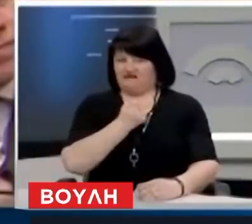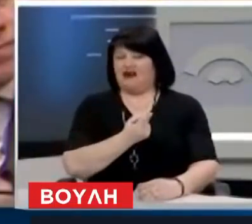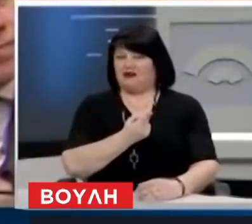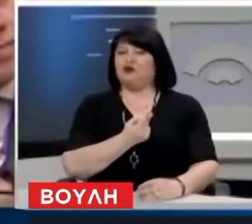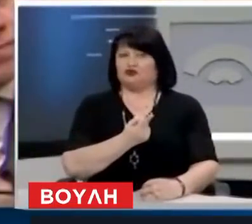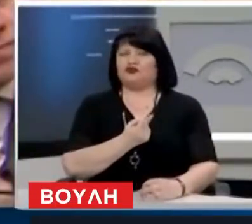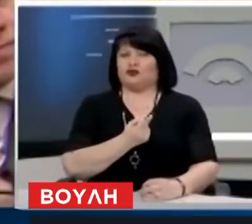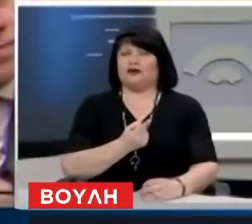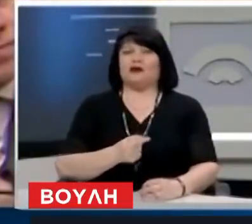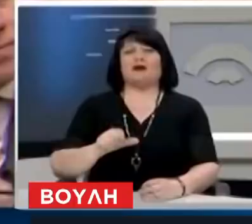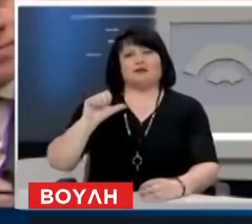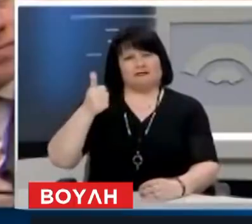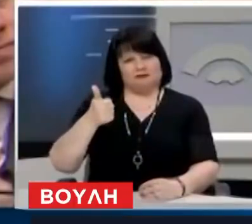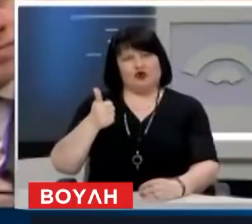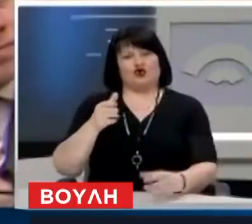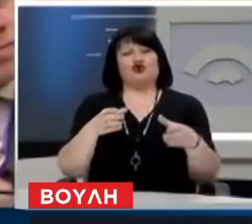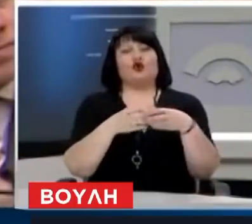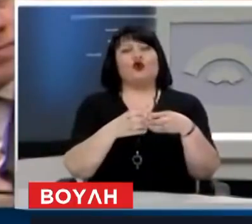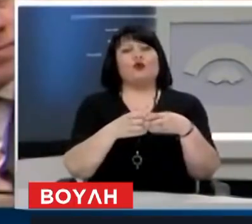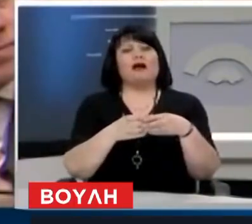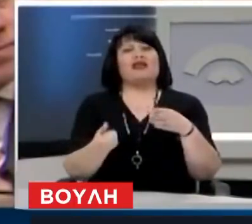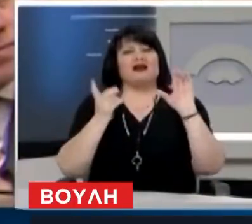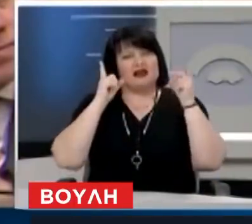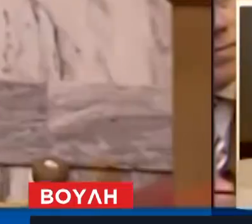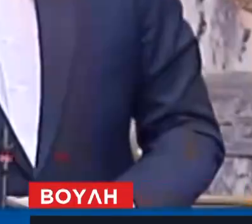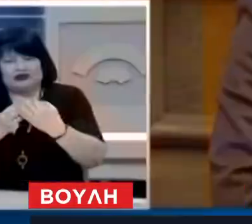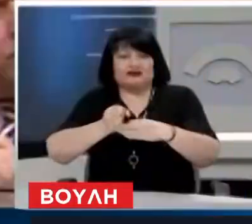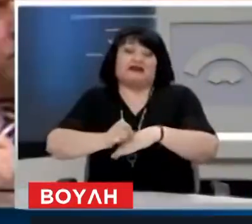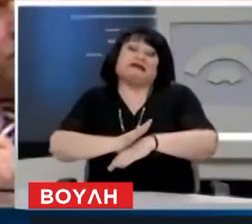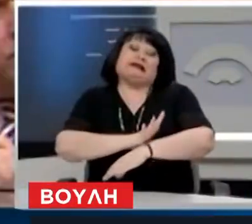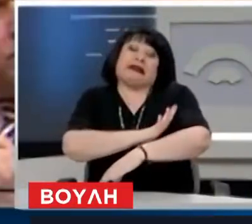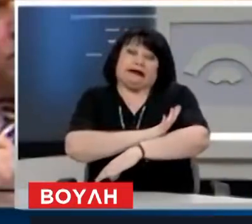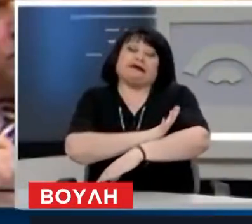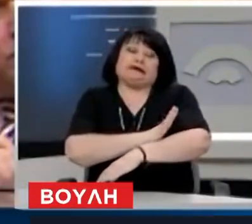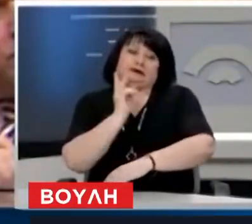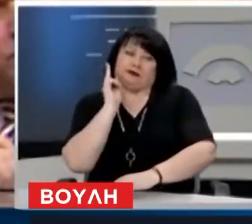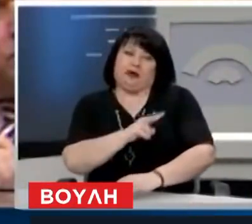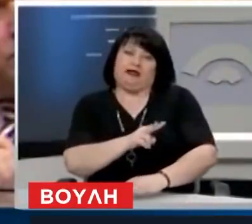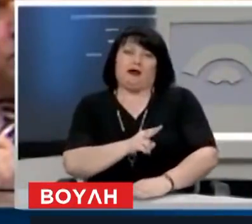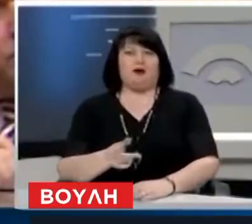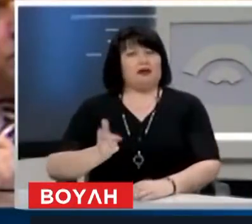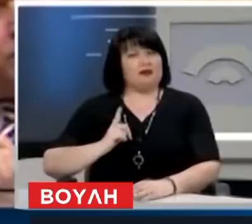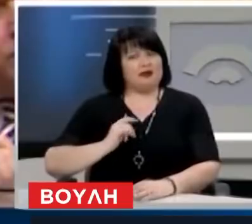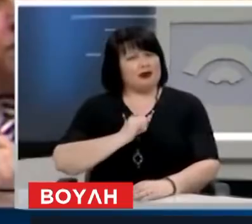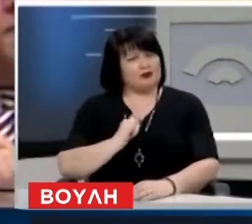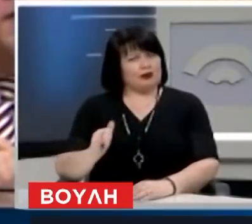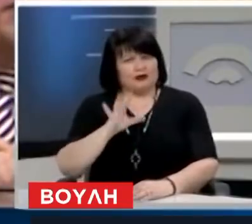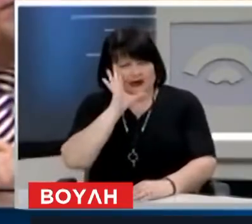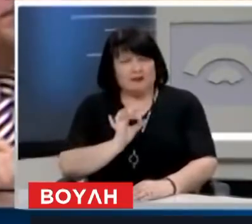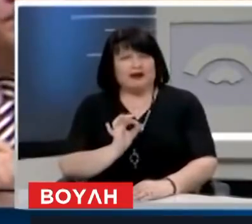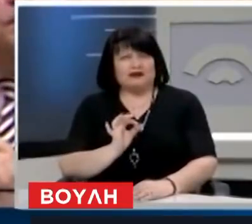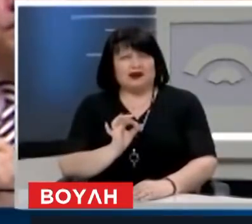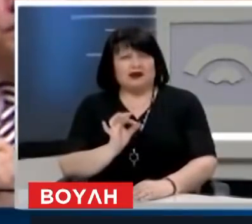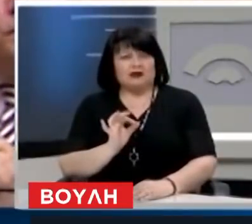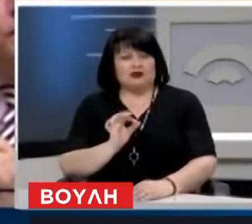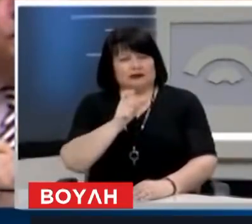το συνειδητοποίησε πρώτη και η κοινοβουλευτική ομάδα της Νέας Δημοκρατίας. Δεν περίμενα όμως ποτέ, πραγματικά, ότι